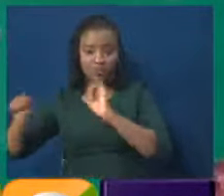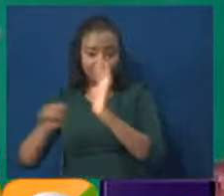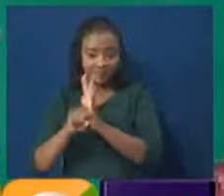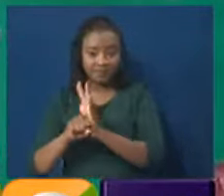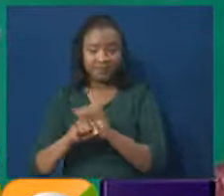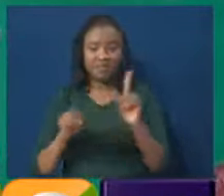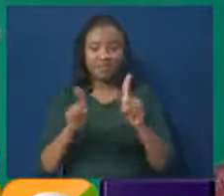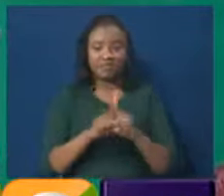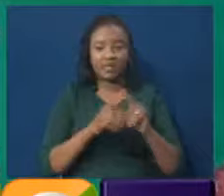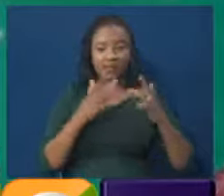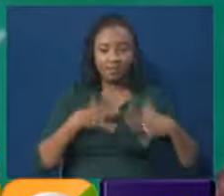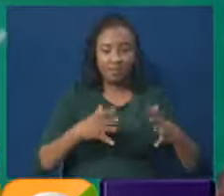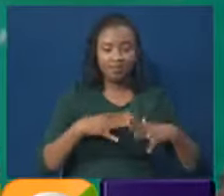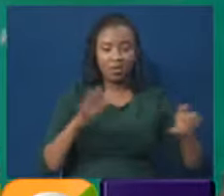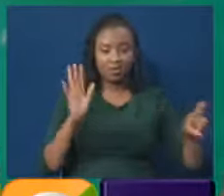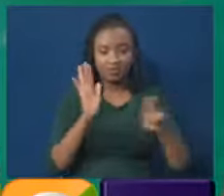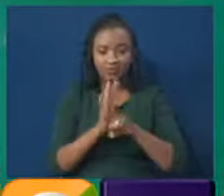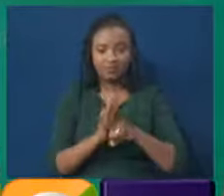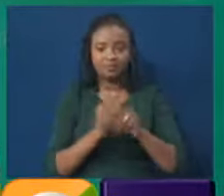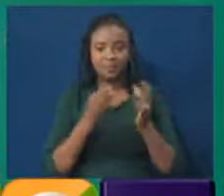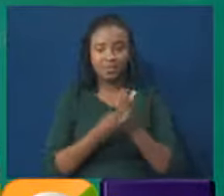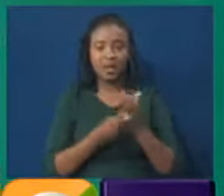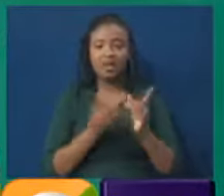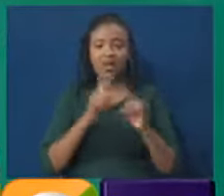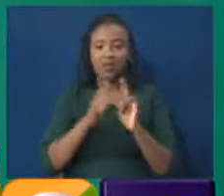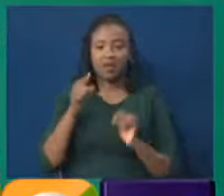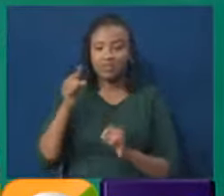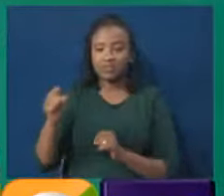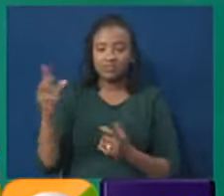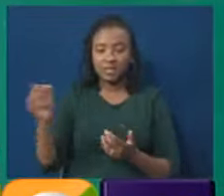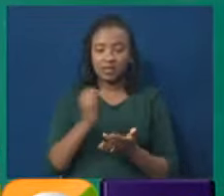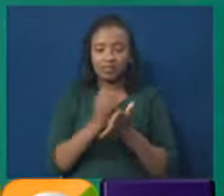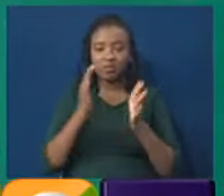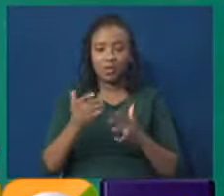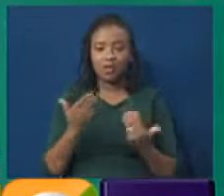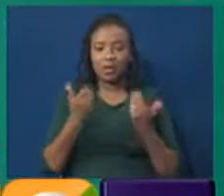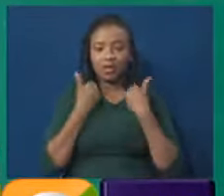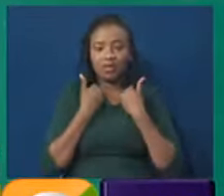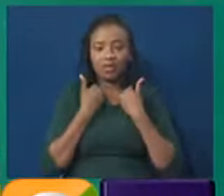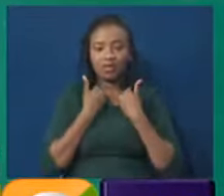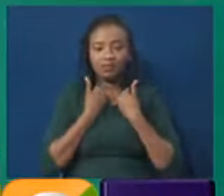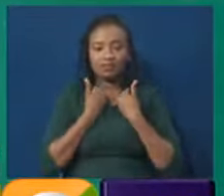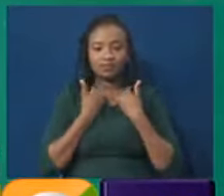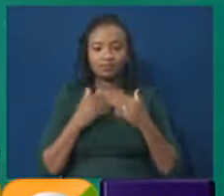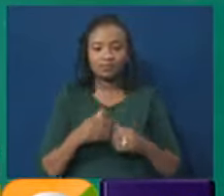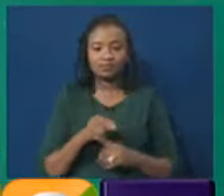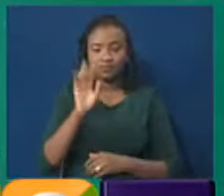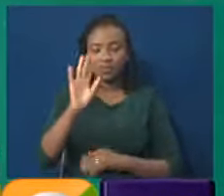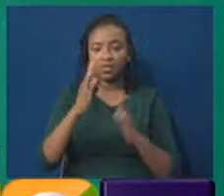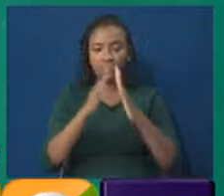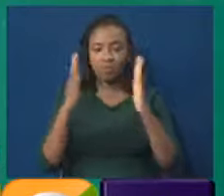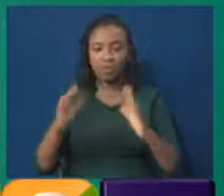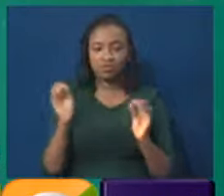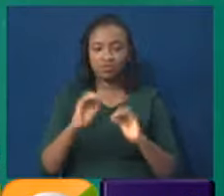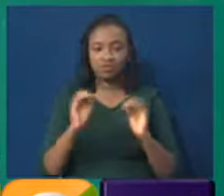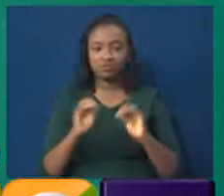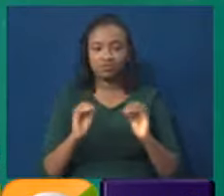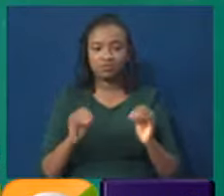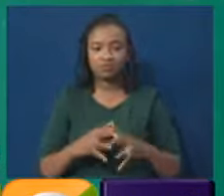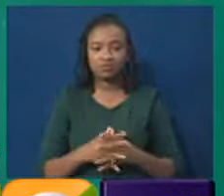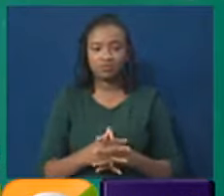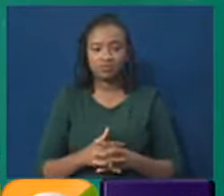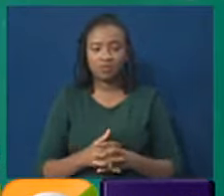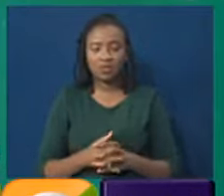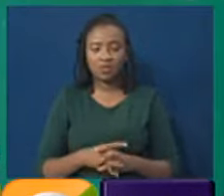mfanyakazi anakatwa pesa ya nyumba, na ile hali mwajiri akuje kulala kwa hiyo nyumba yako ambayo serikali ina claim kwamba inakujengea.